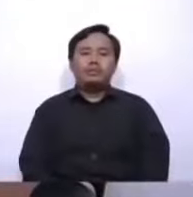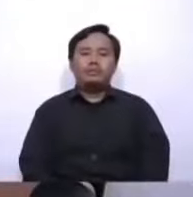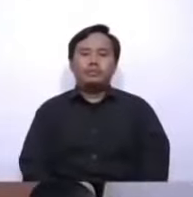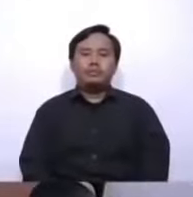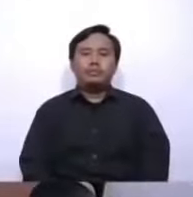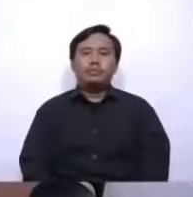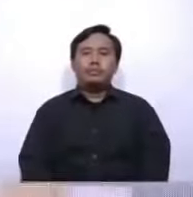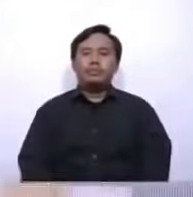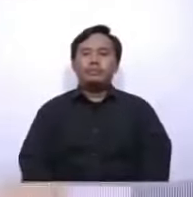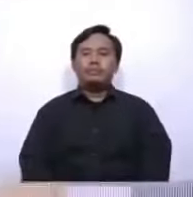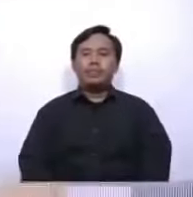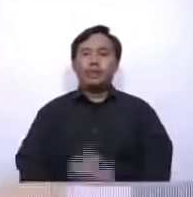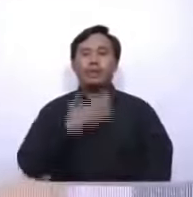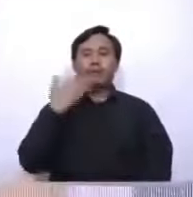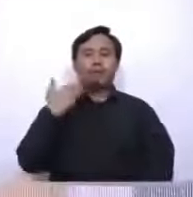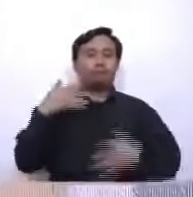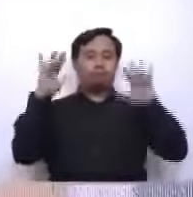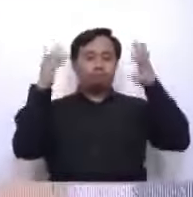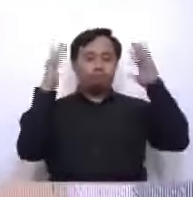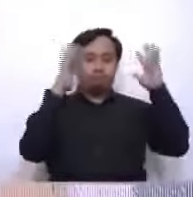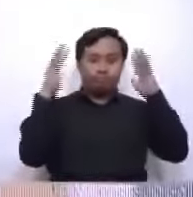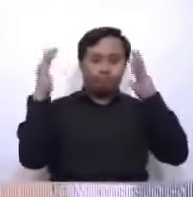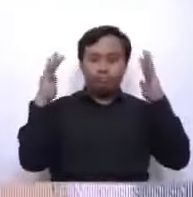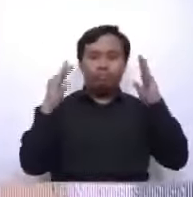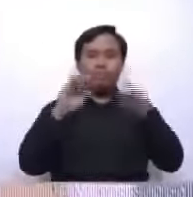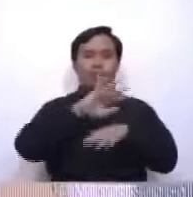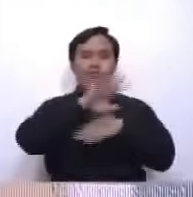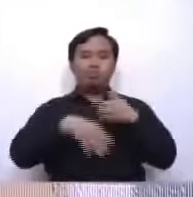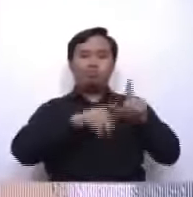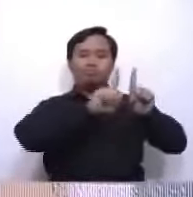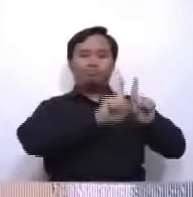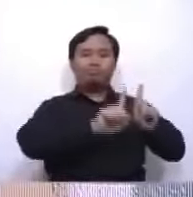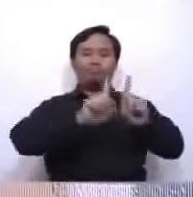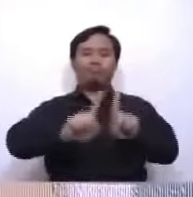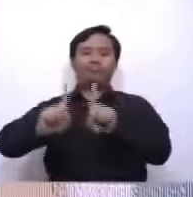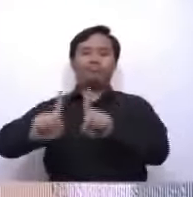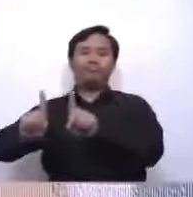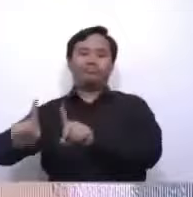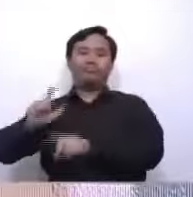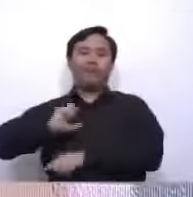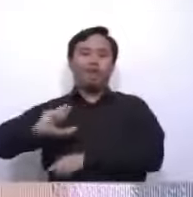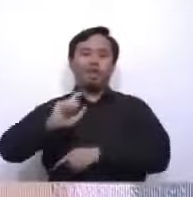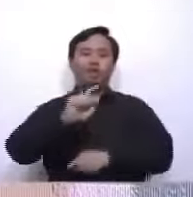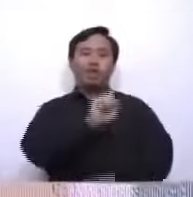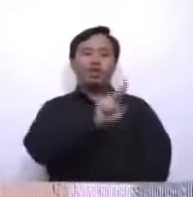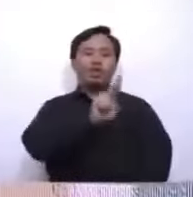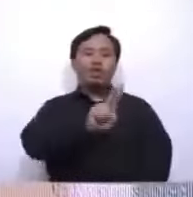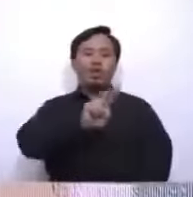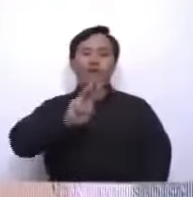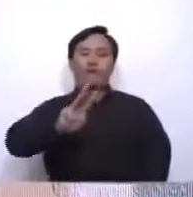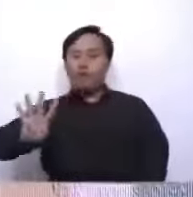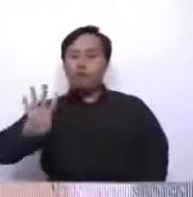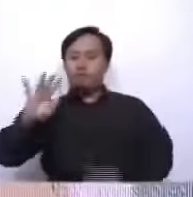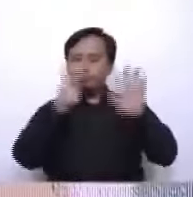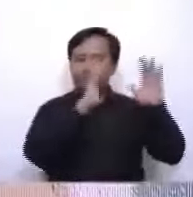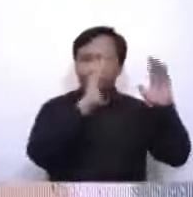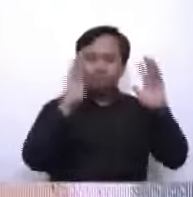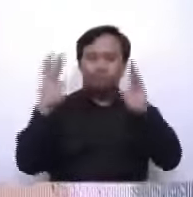sesi debat antar calon gubernur. Berikan tepuk tangan yang meriah untuk seluruh calon gubernur, calon nomor urut 1, 2, 3, dan